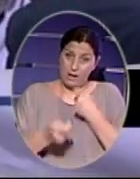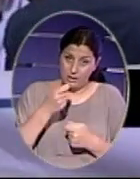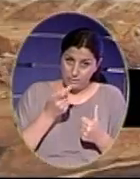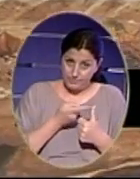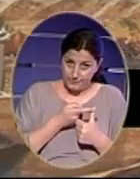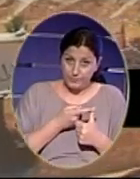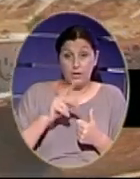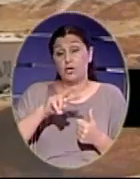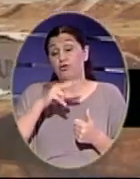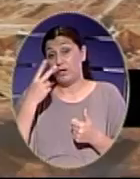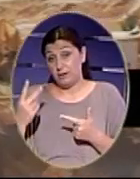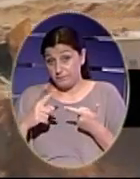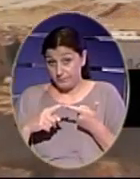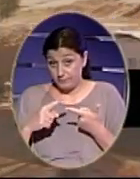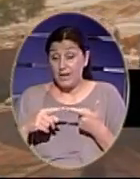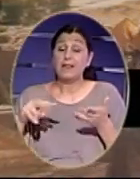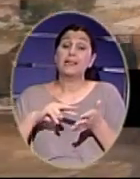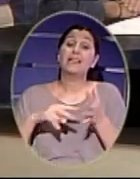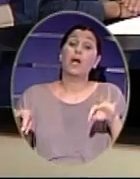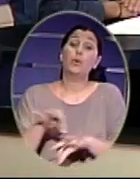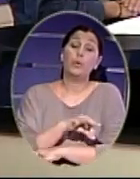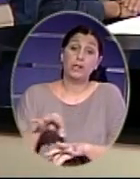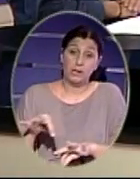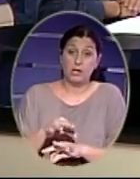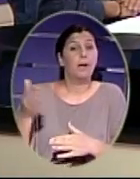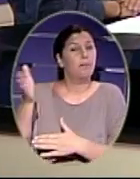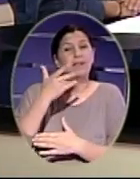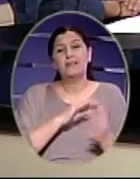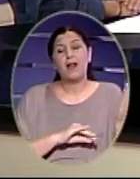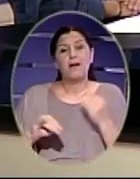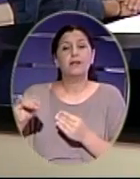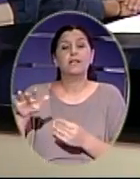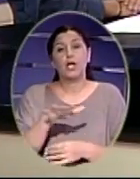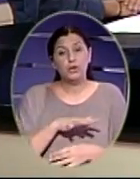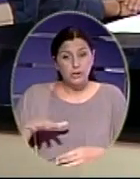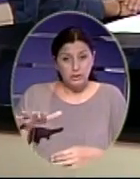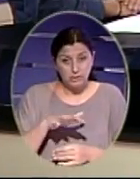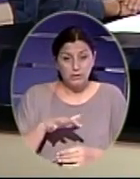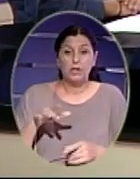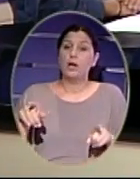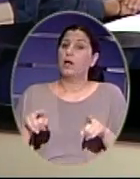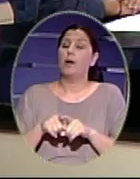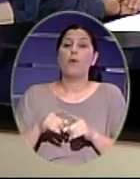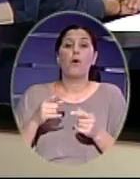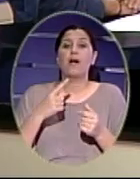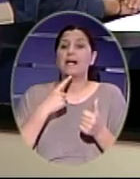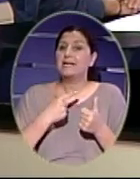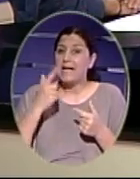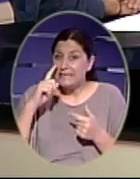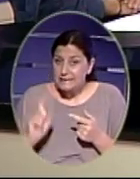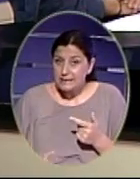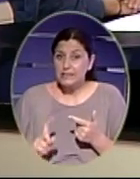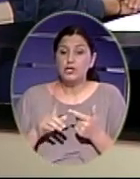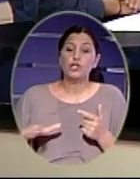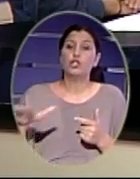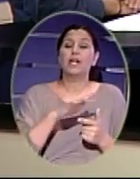כלכליות. הפן השני הוא פן טכנוני. המדינה צריכה להעביר תשתיות לאומיות כמו קווי גז, שטחי